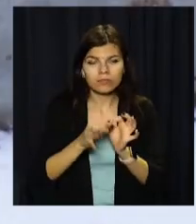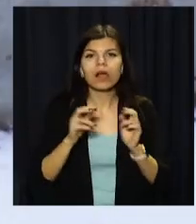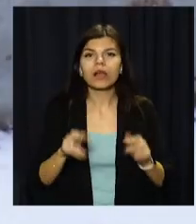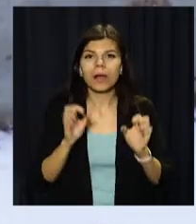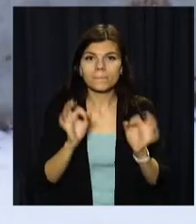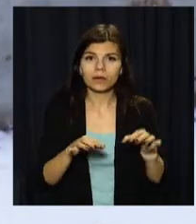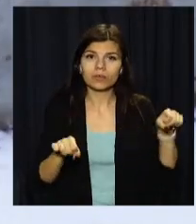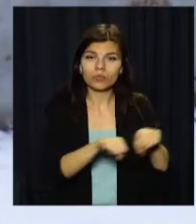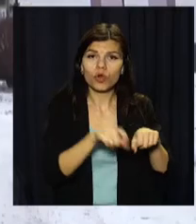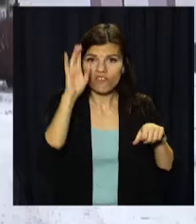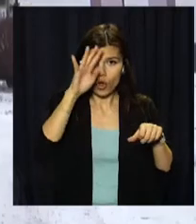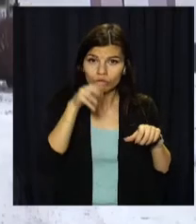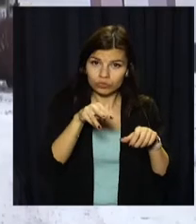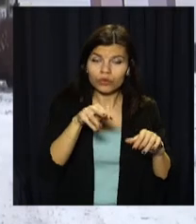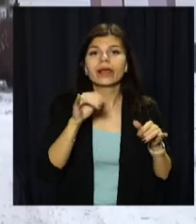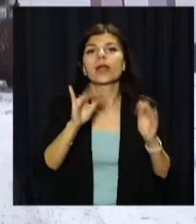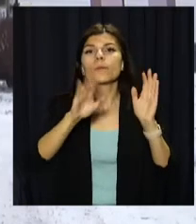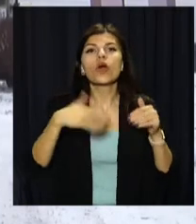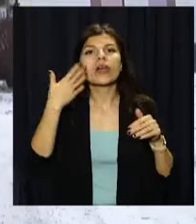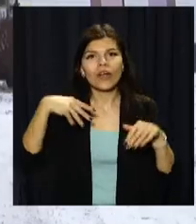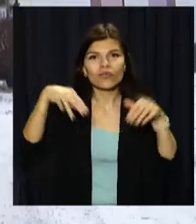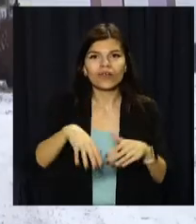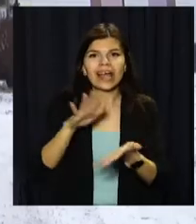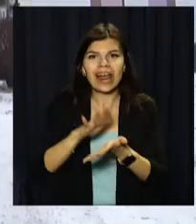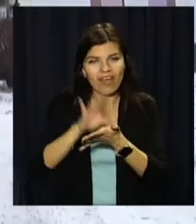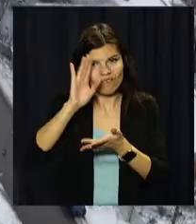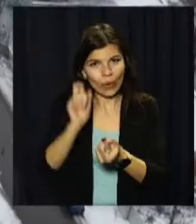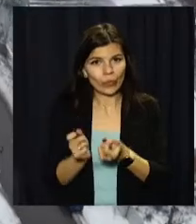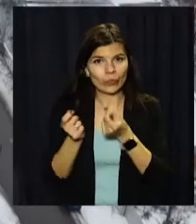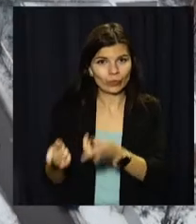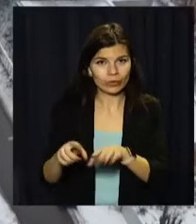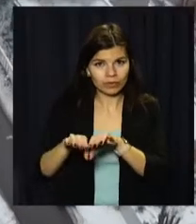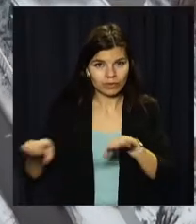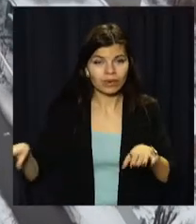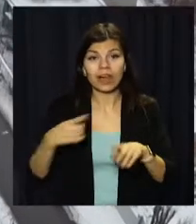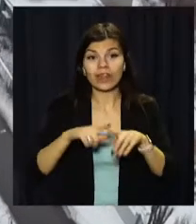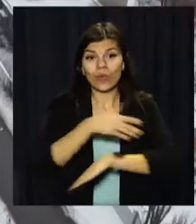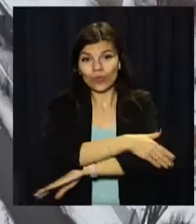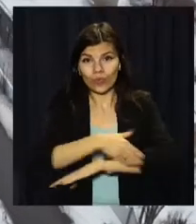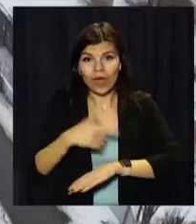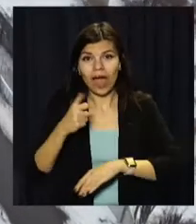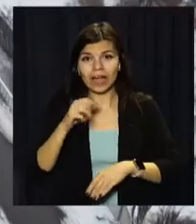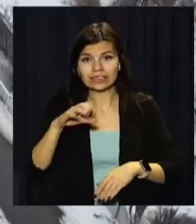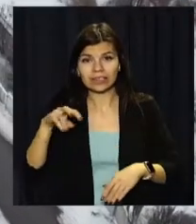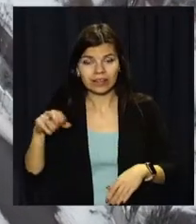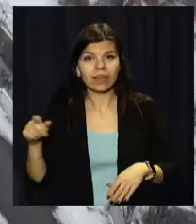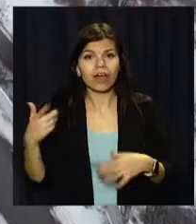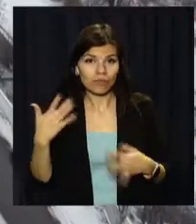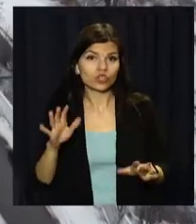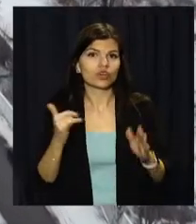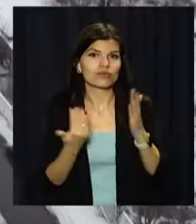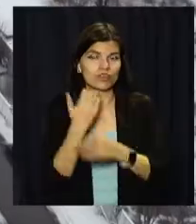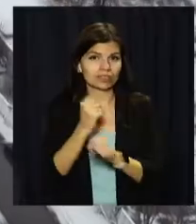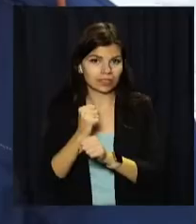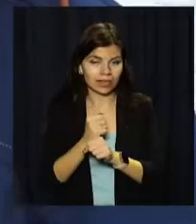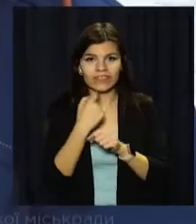колектору. Будівництво вже завершили і тепер, запевняють у міськраді, мешканці двох будинків по вулиці Гастелу про багаторічні проблеми забудуть.